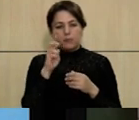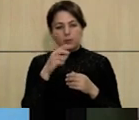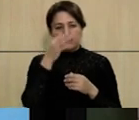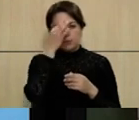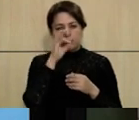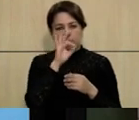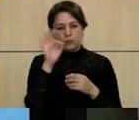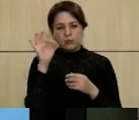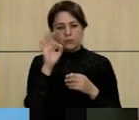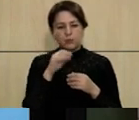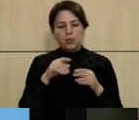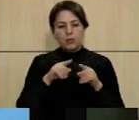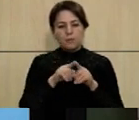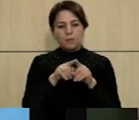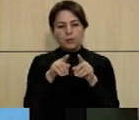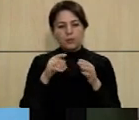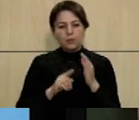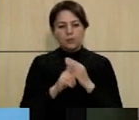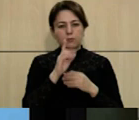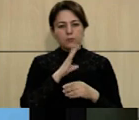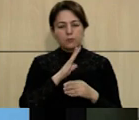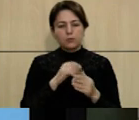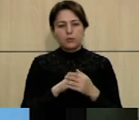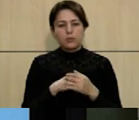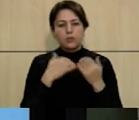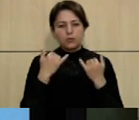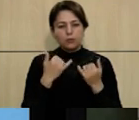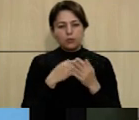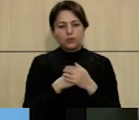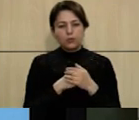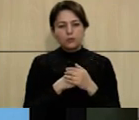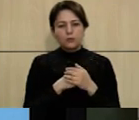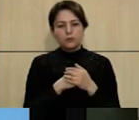to'g'ri chizig'imizga parallelligi kelib chiqdi. Endi